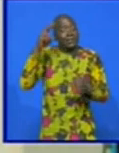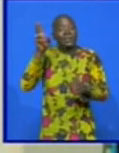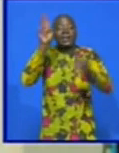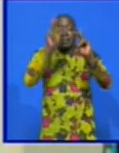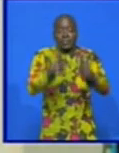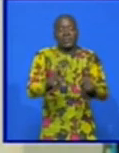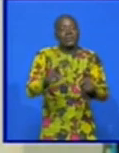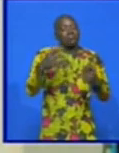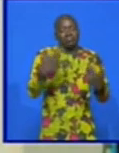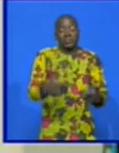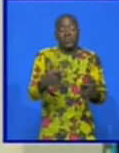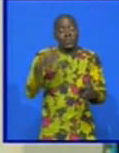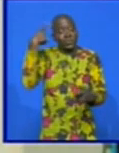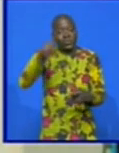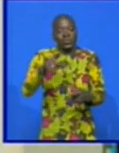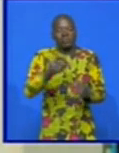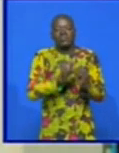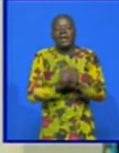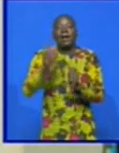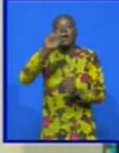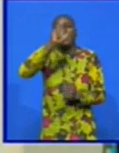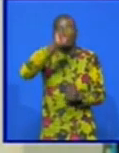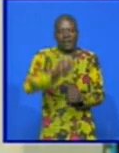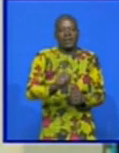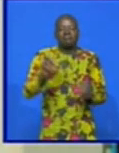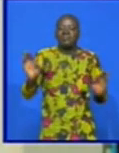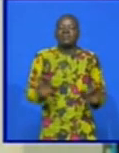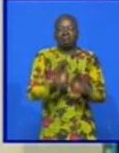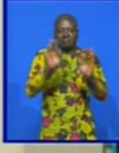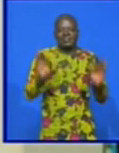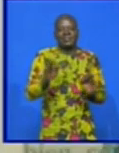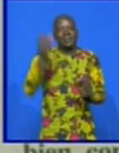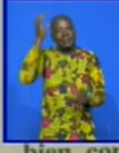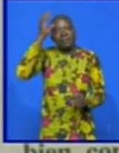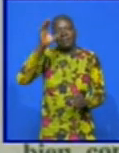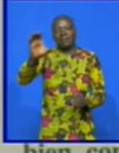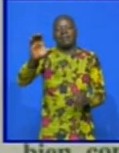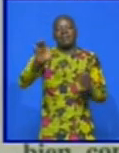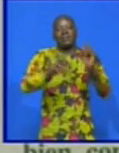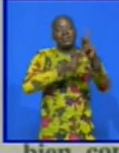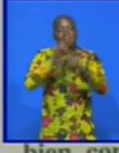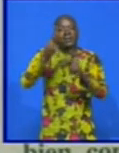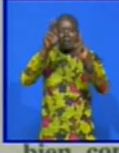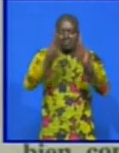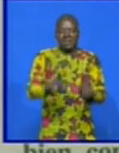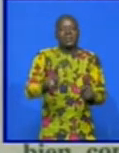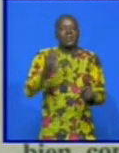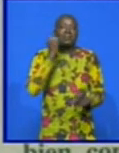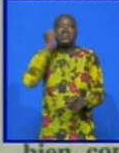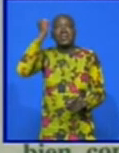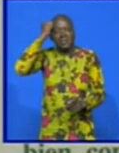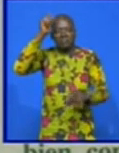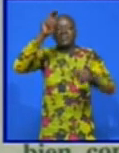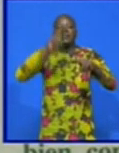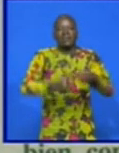lourd tribut. L'Assemblée nationale peut donc être félicitée car le tribut, c'est la personne adulte qui s'est assise sur l'éthique